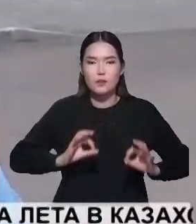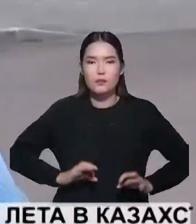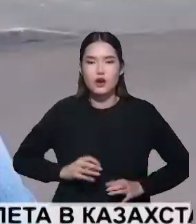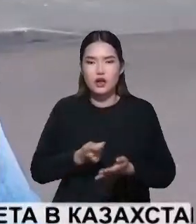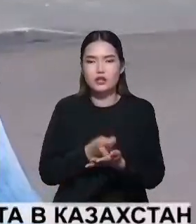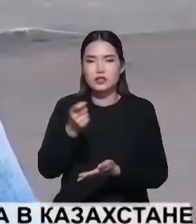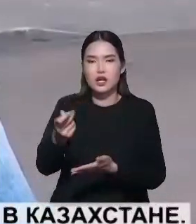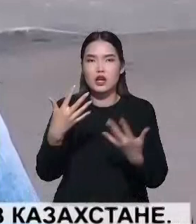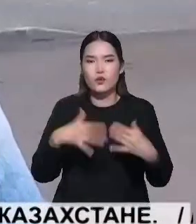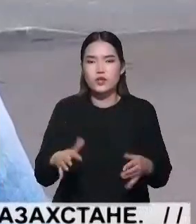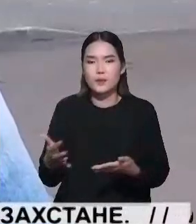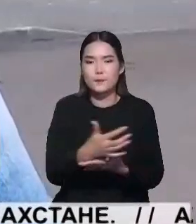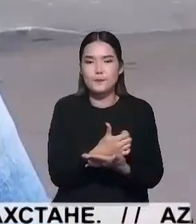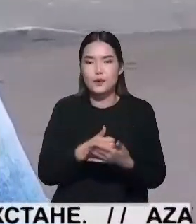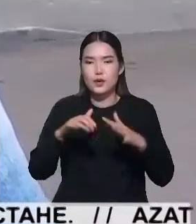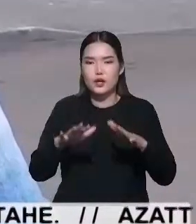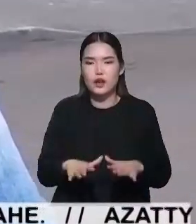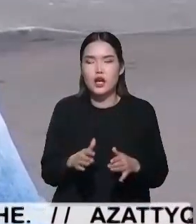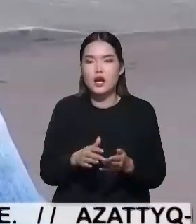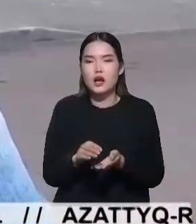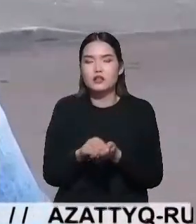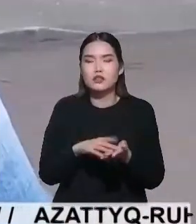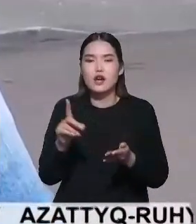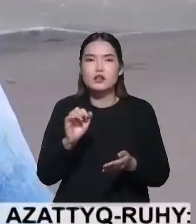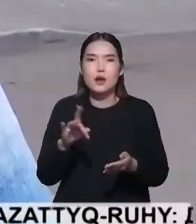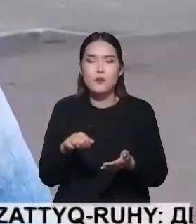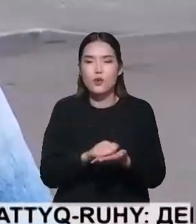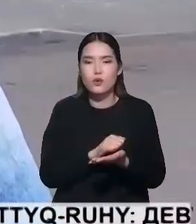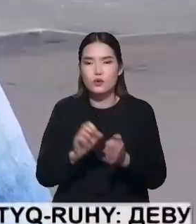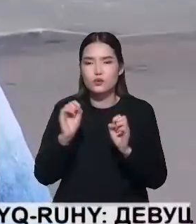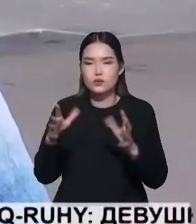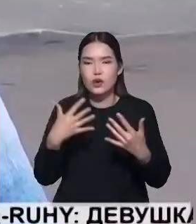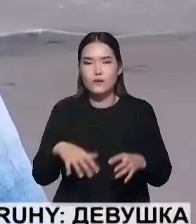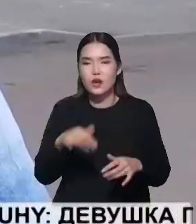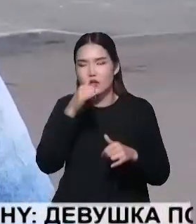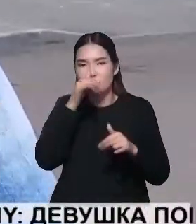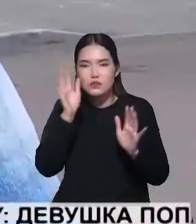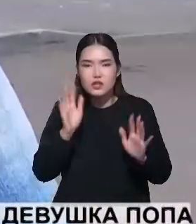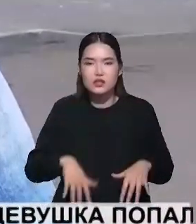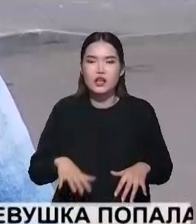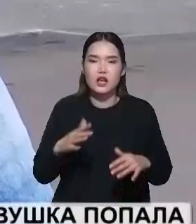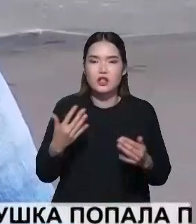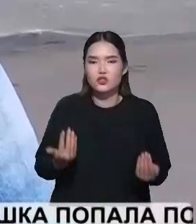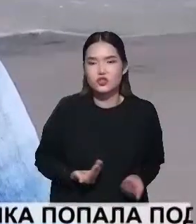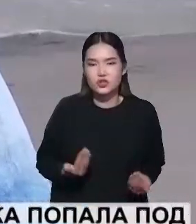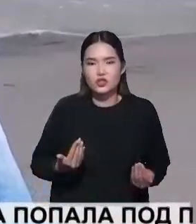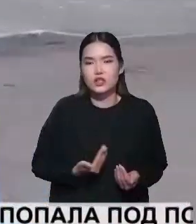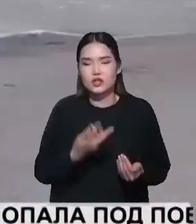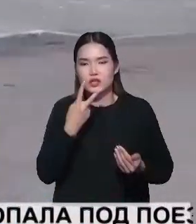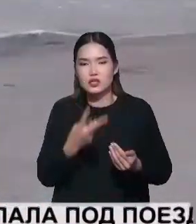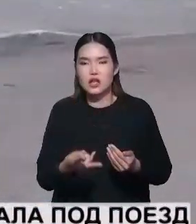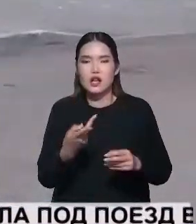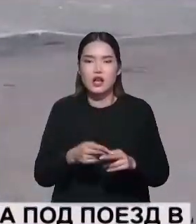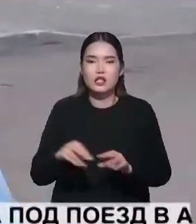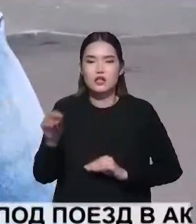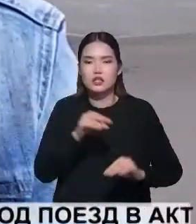чтобы разобрались в этом вопросе, потому что, скорее всего, здесь, возможно, может усматриваться коррупционная